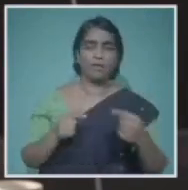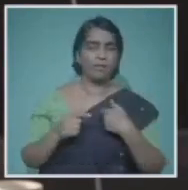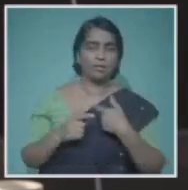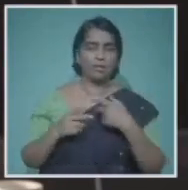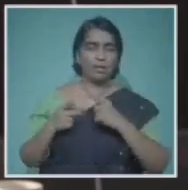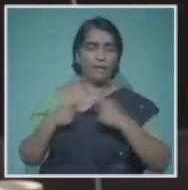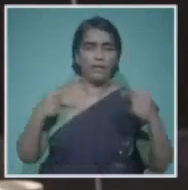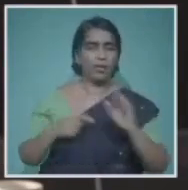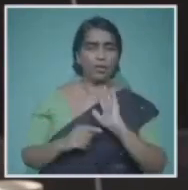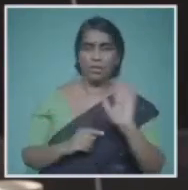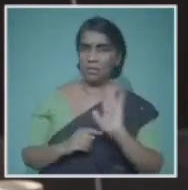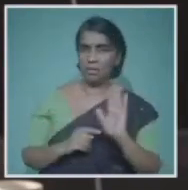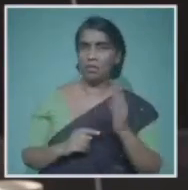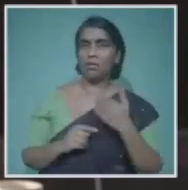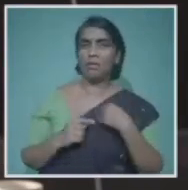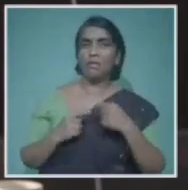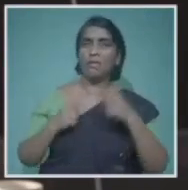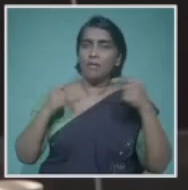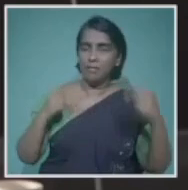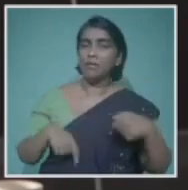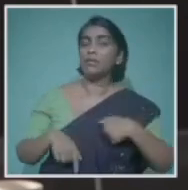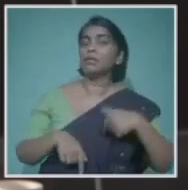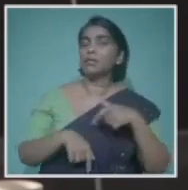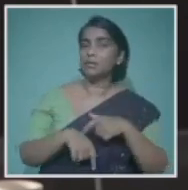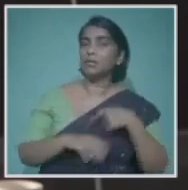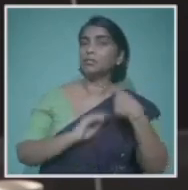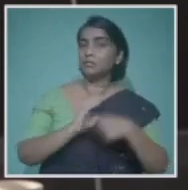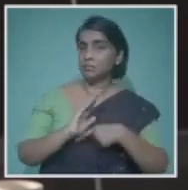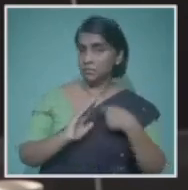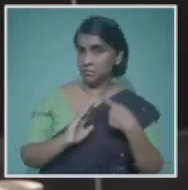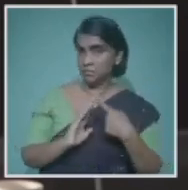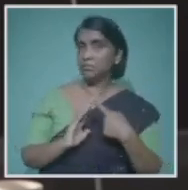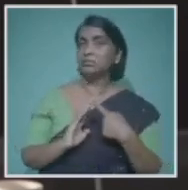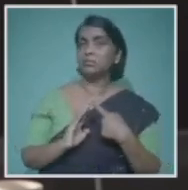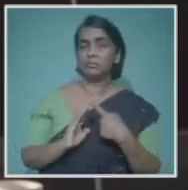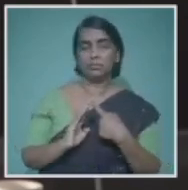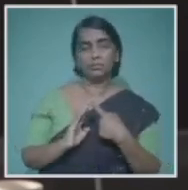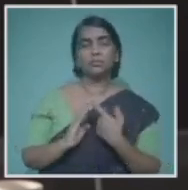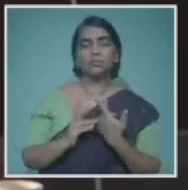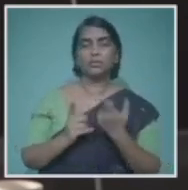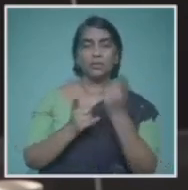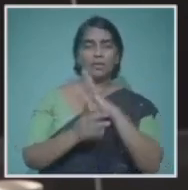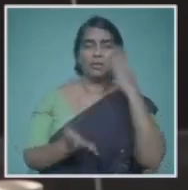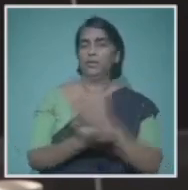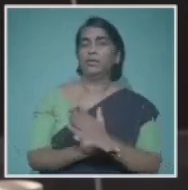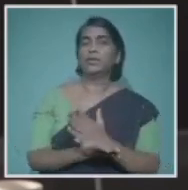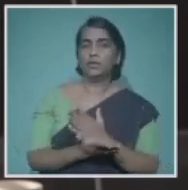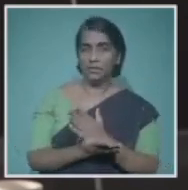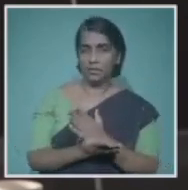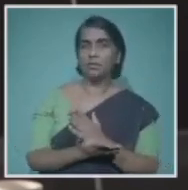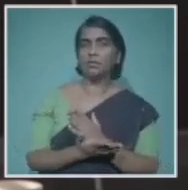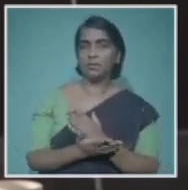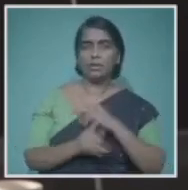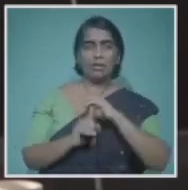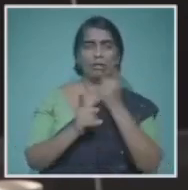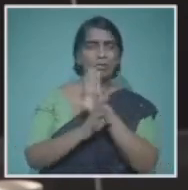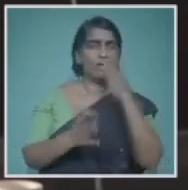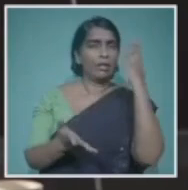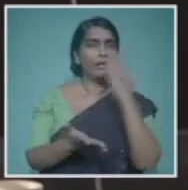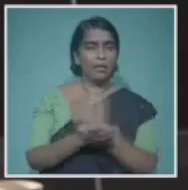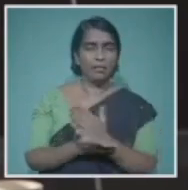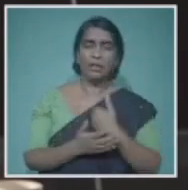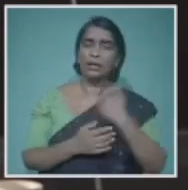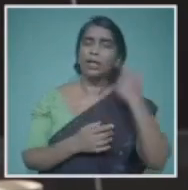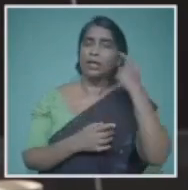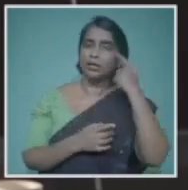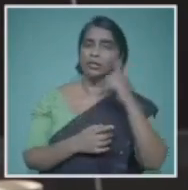නැහැ. මොකද අපිට විරුද්ධ වුණොත් මේ අවස්ථාවේදී රට මේක නිකන් අර එකපාරට නවතිනවා. එකපාරට නැවතුනොත් ඉතින් අපි